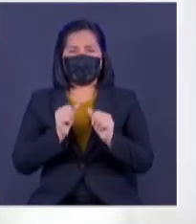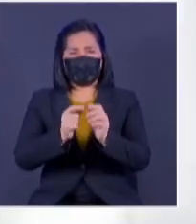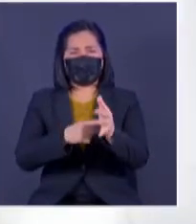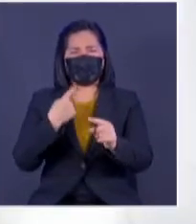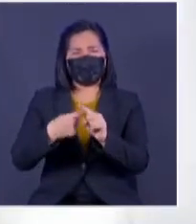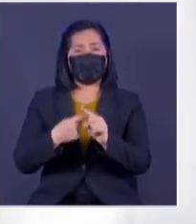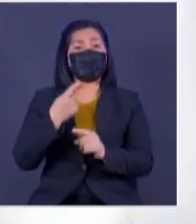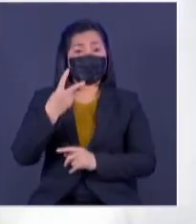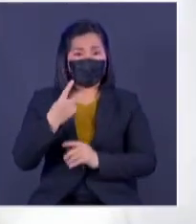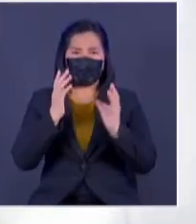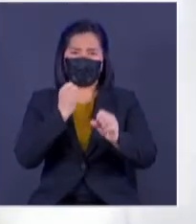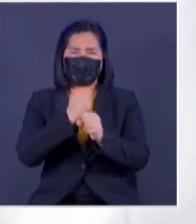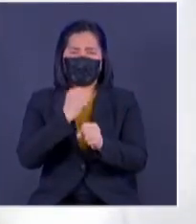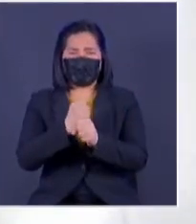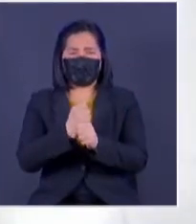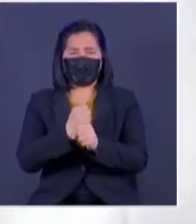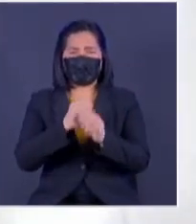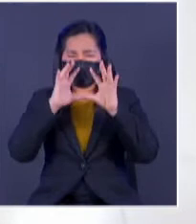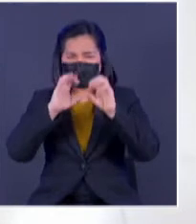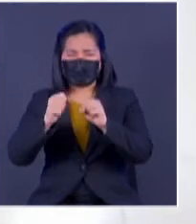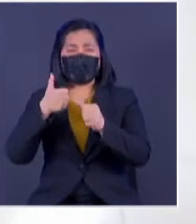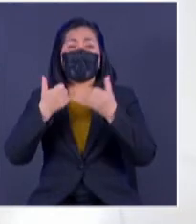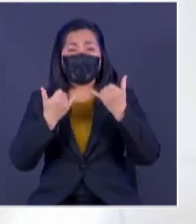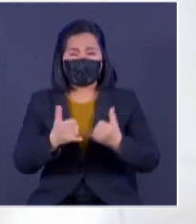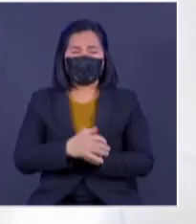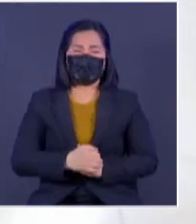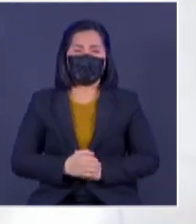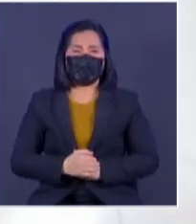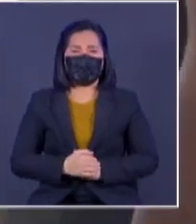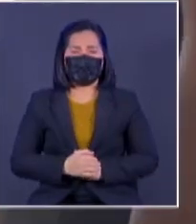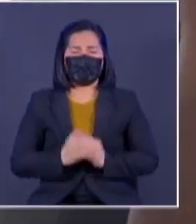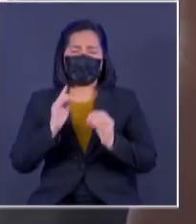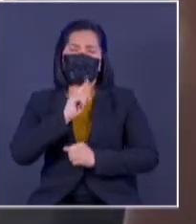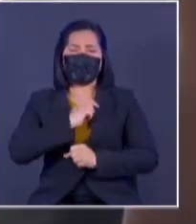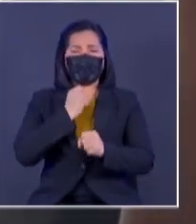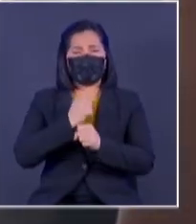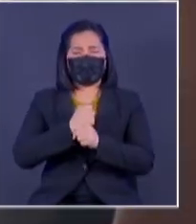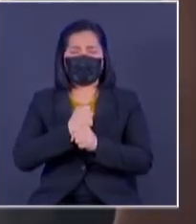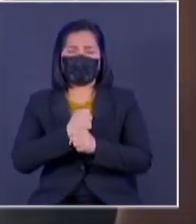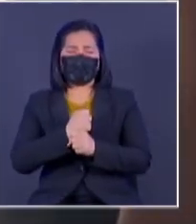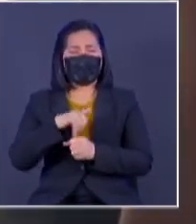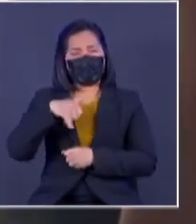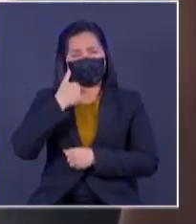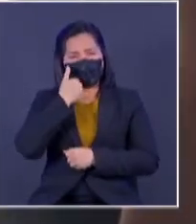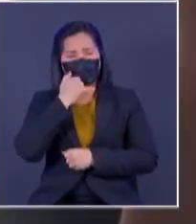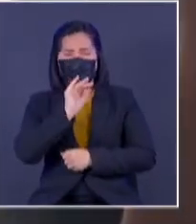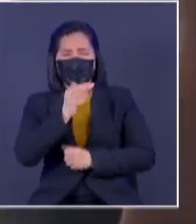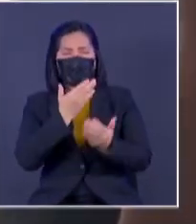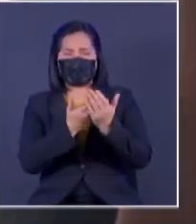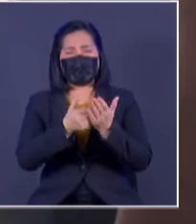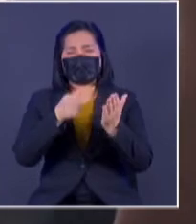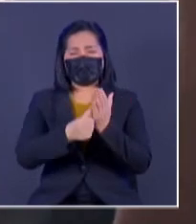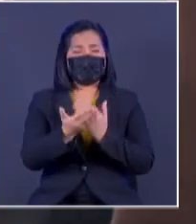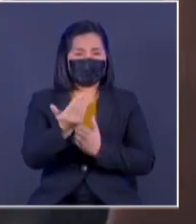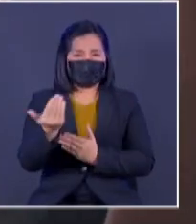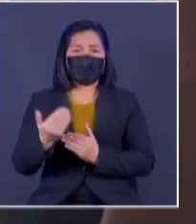เดือนพนักงานส่วนใหญ่ที่ถูกจับกุมก็เป็นพนักงานที่ทำหน้าที่เป็นคนคอยโทรศัพท์ไปติดตามเร่งรัดหนี้